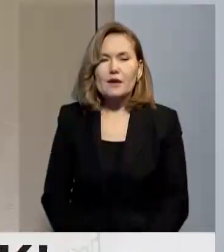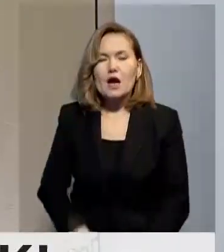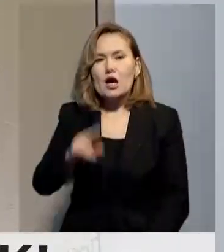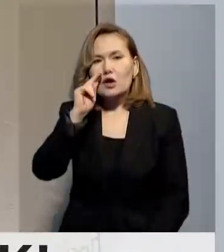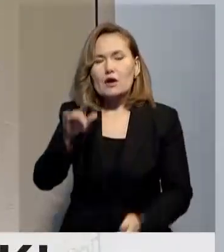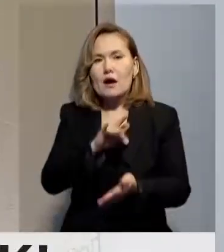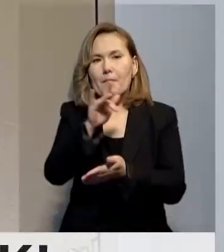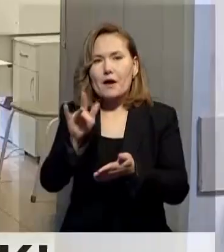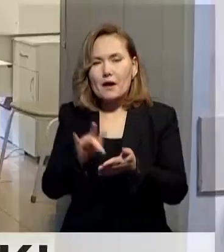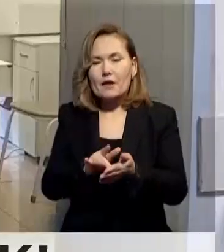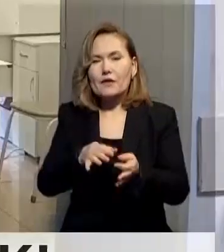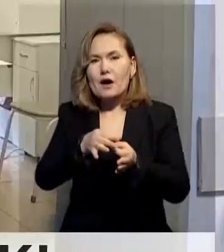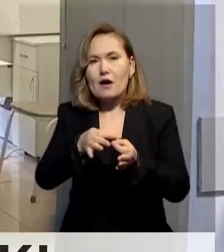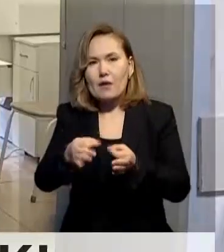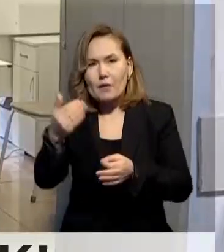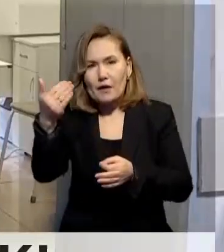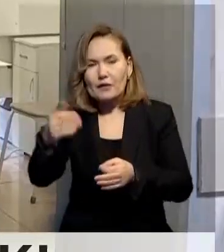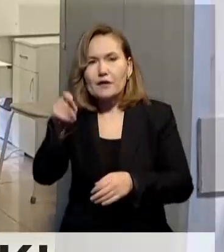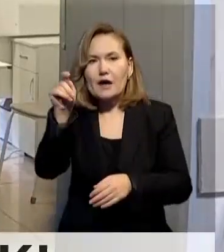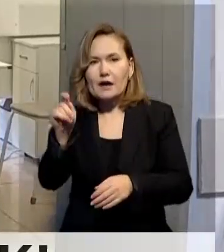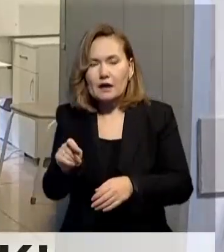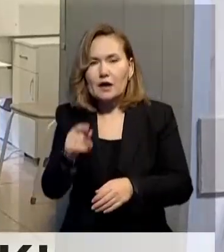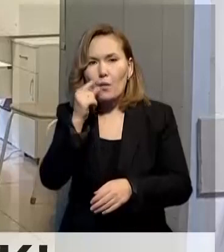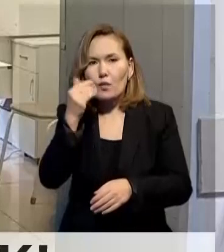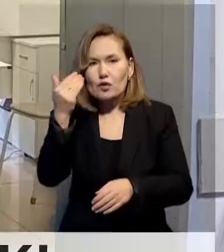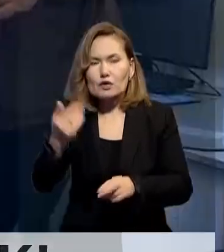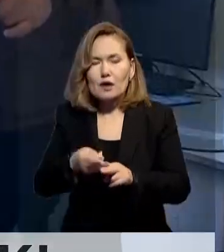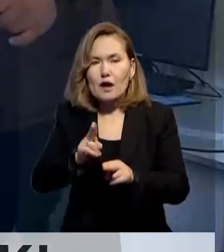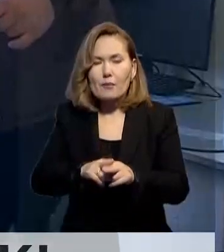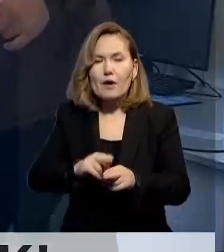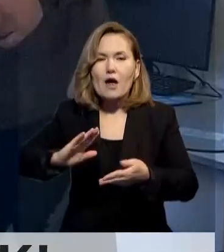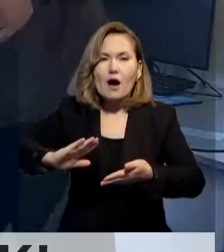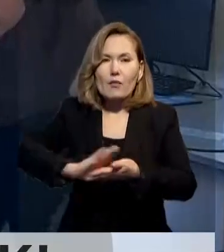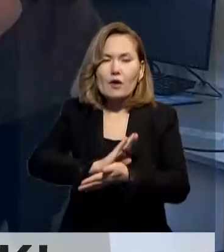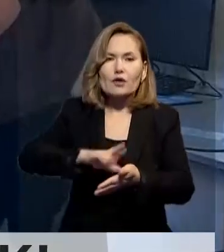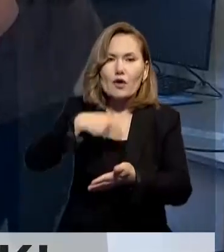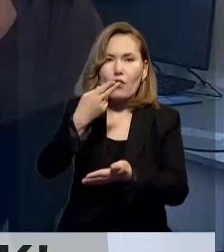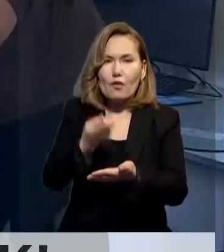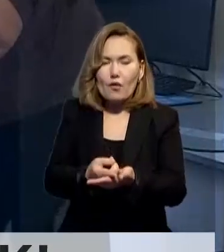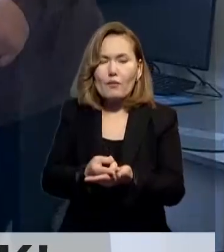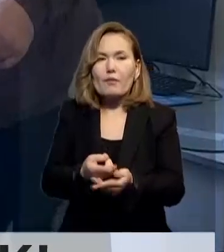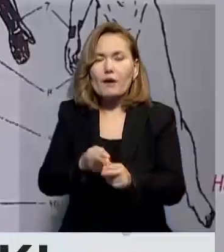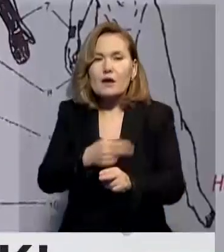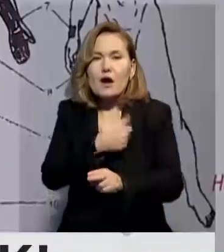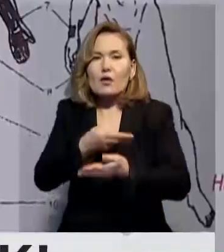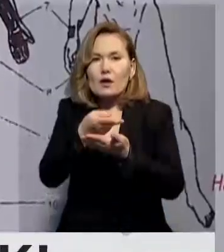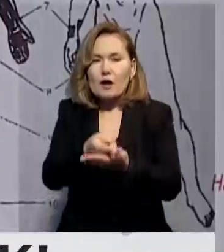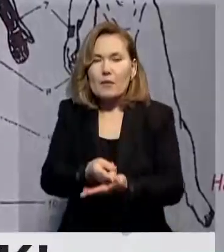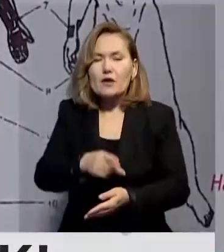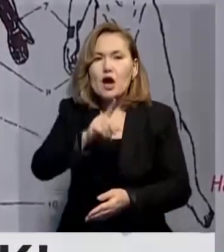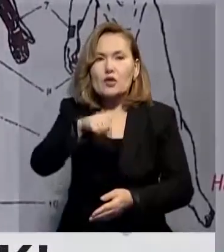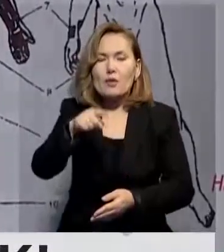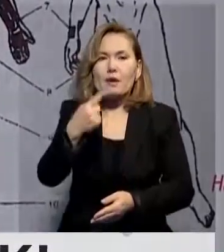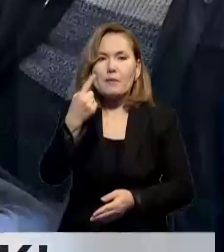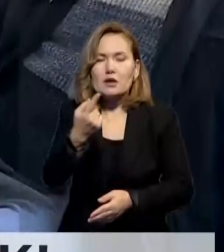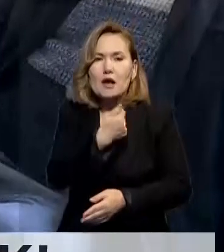Шымкентке Қазығұрт ауданынан қонаққа келген Байбосын Ыбыраев мұз үстінде жығылып төсекке таңылды. 68 жастағы қария нөмірі 1-ші қалалық клиникалық ауруханаға